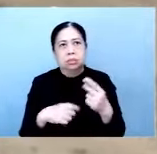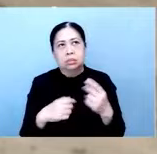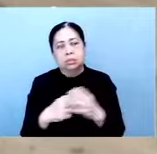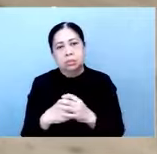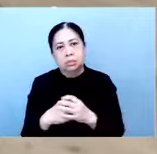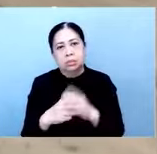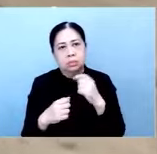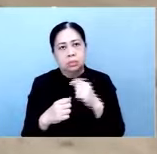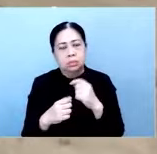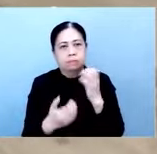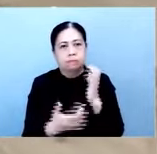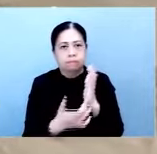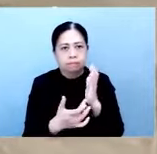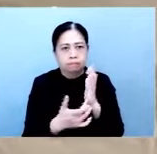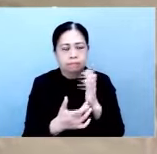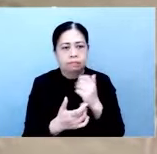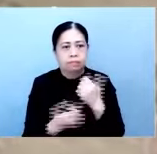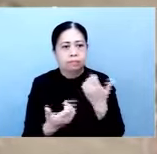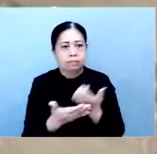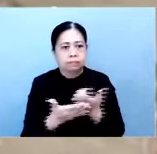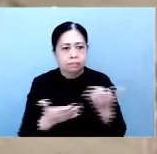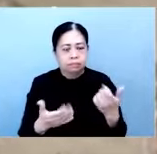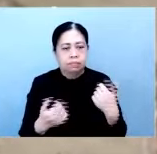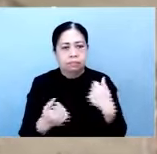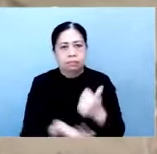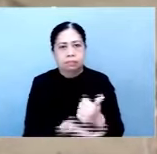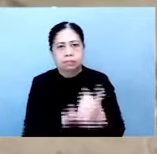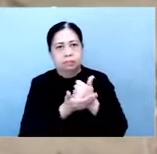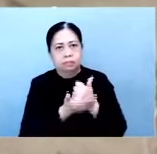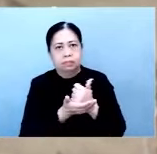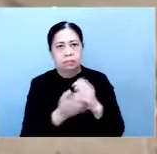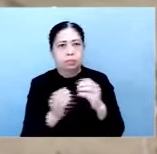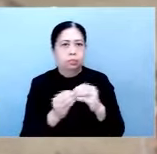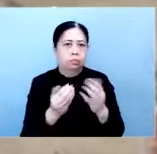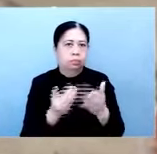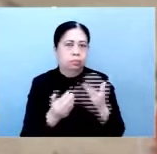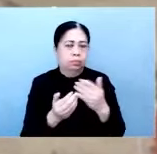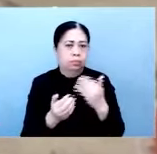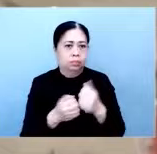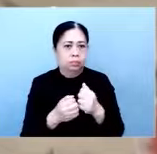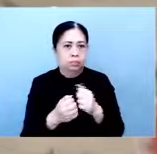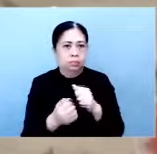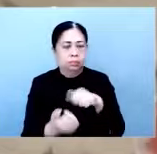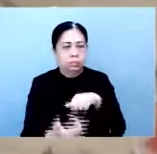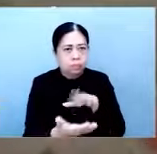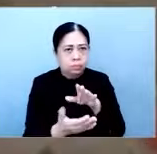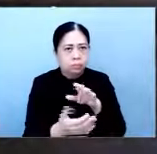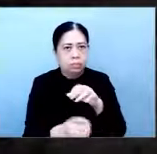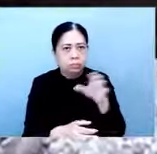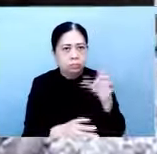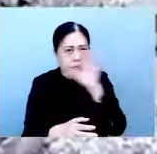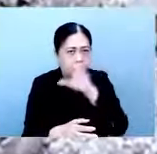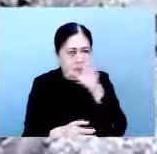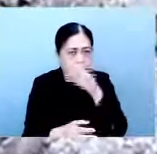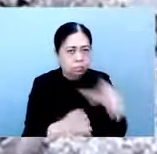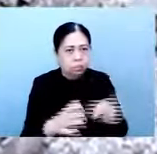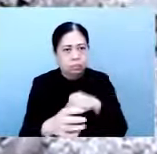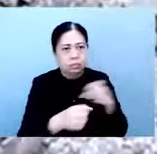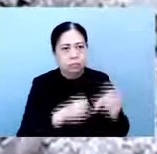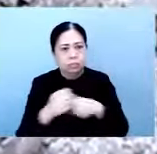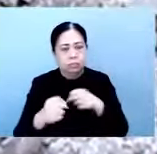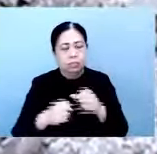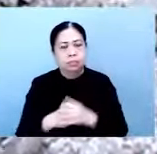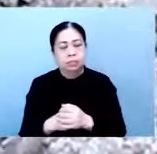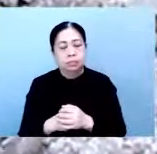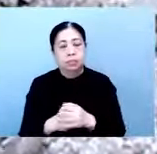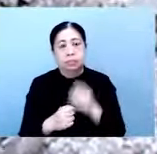sa mga equipment natin dahil dito mas madali natin ina-approach yung mga kababayan natin na natrap. Sa